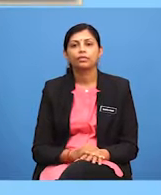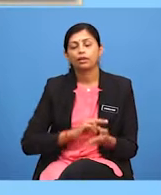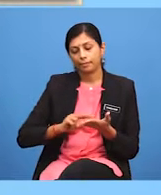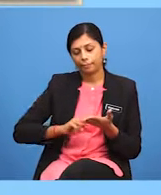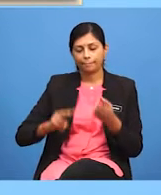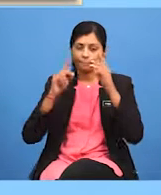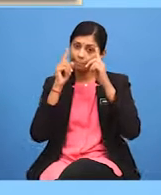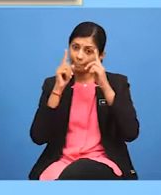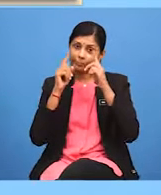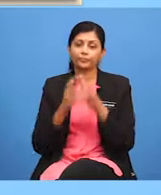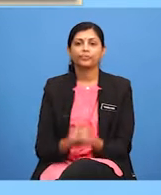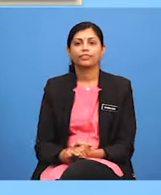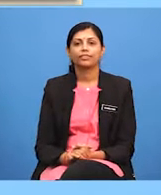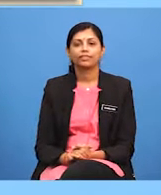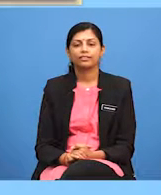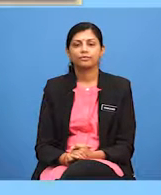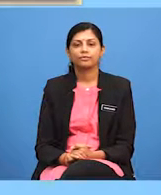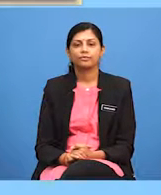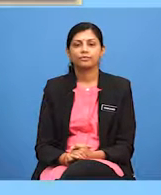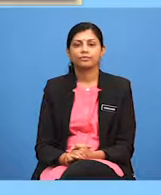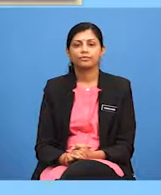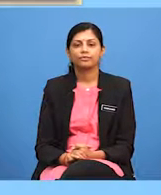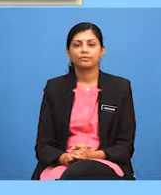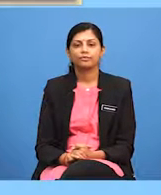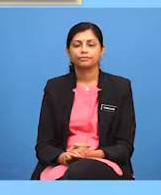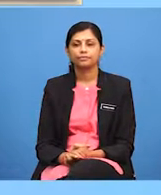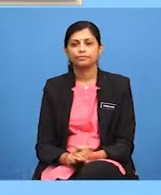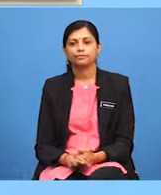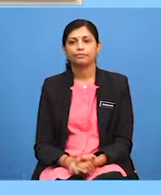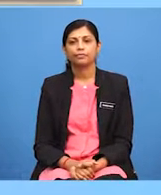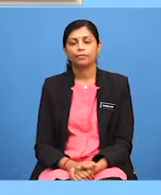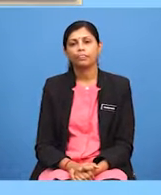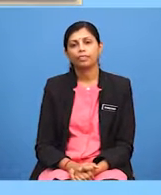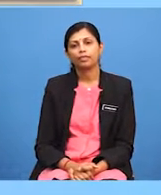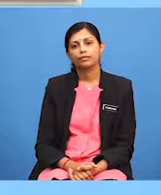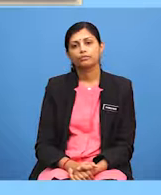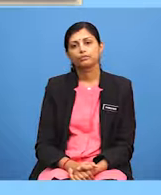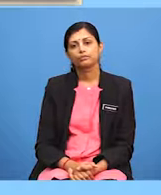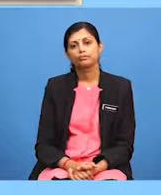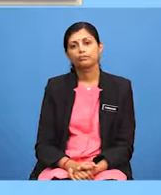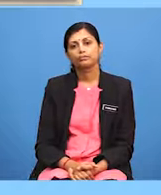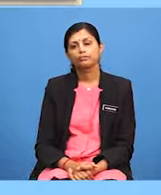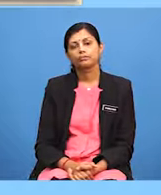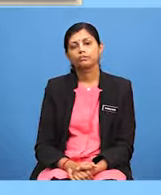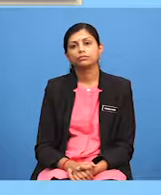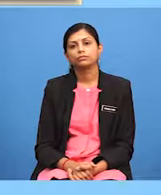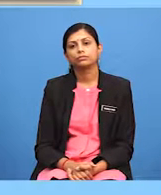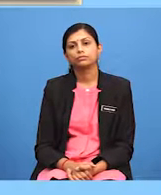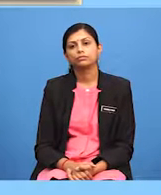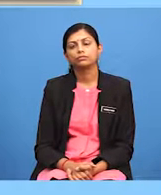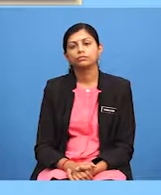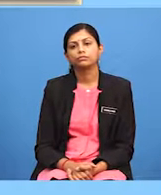Rajah menunjukkan sebuah kren elektromagnetik mengangkat beban seberat